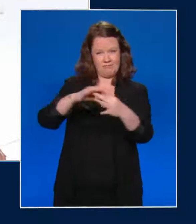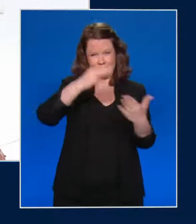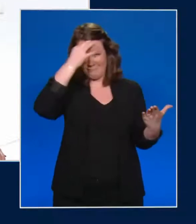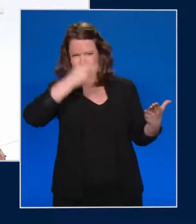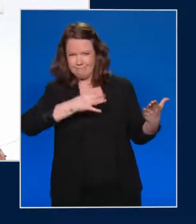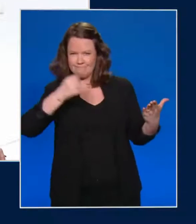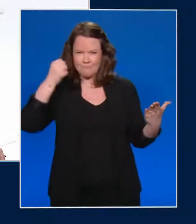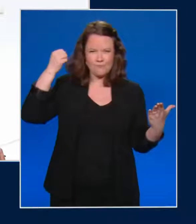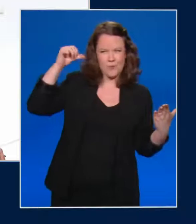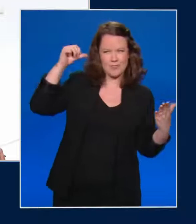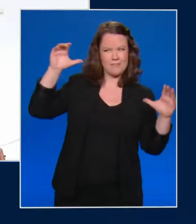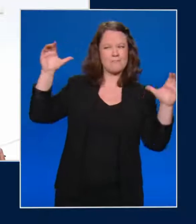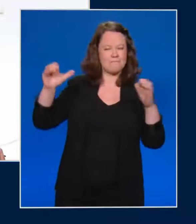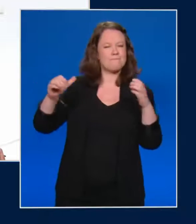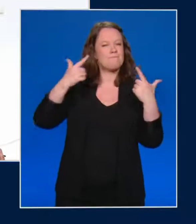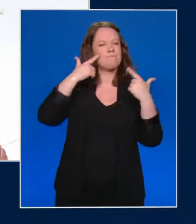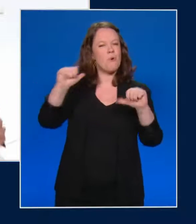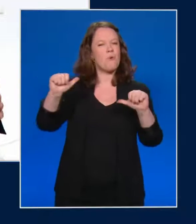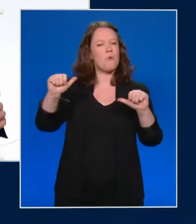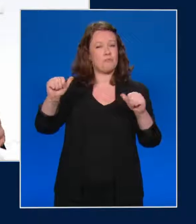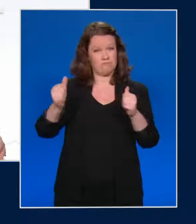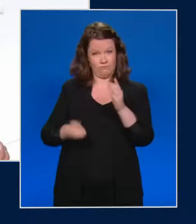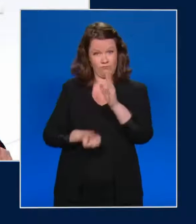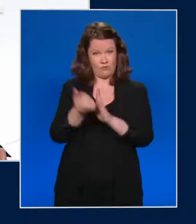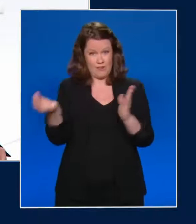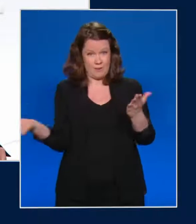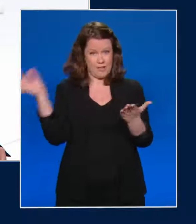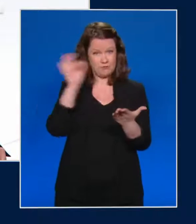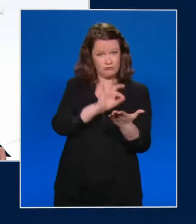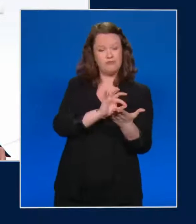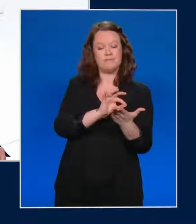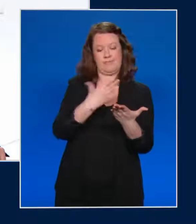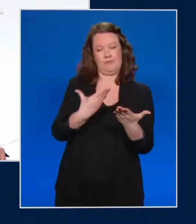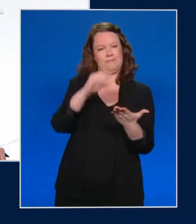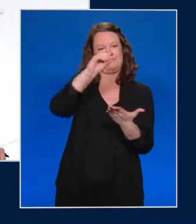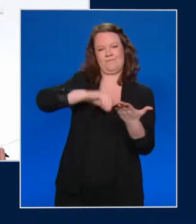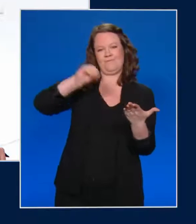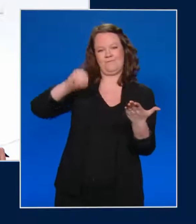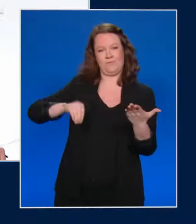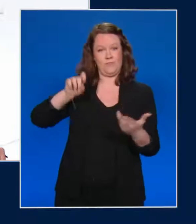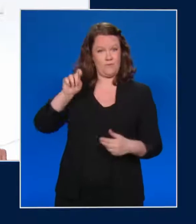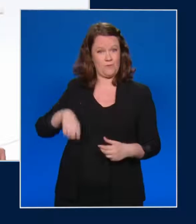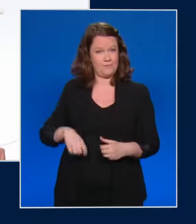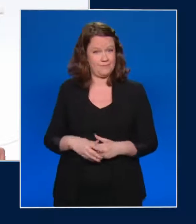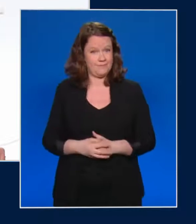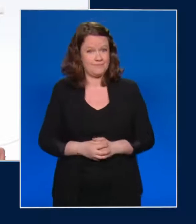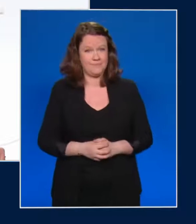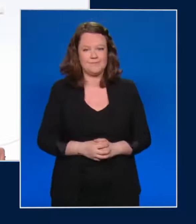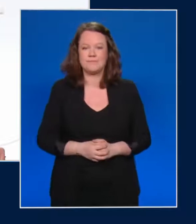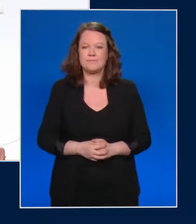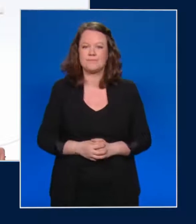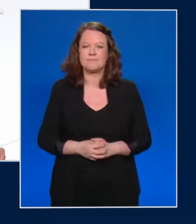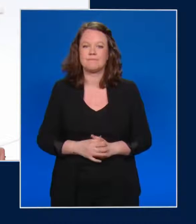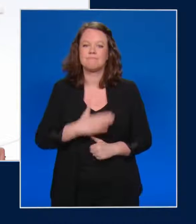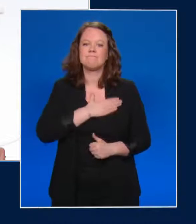entrée dans une nouvelle ère il nous faut poursuivre mes chers compatriotes